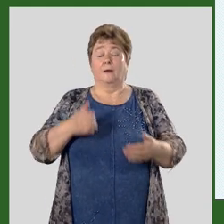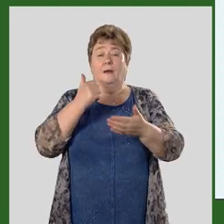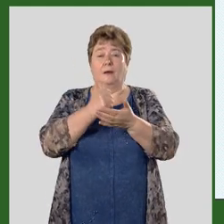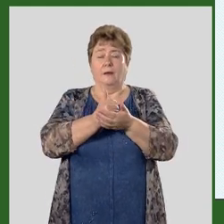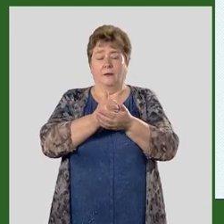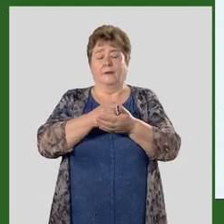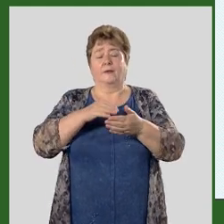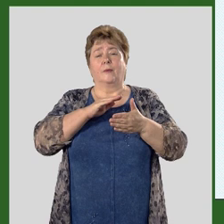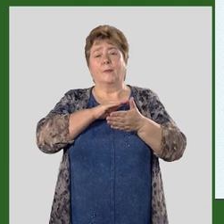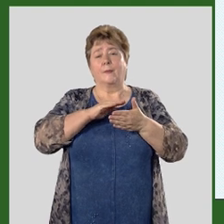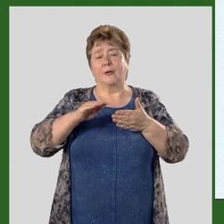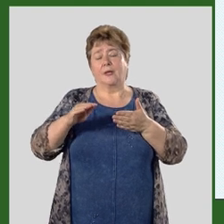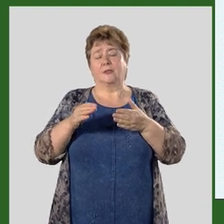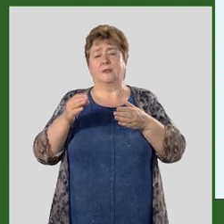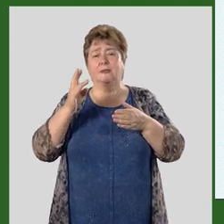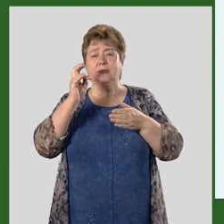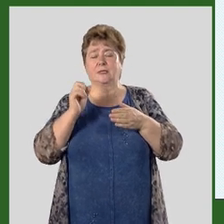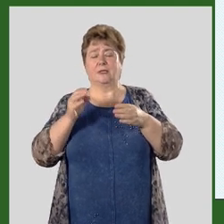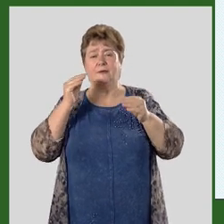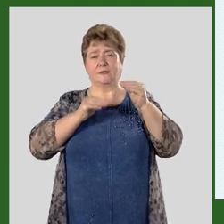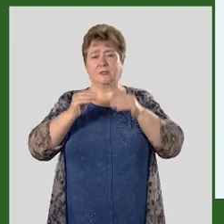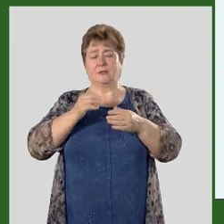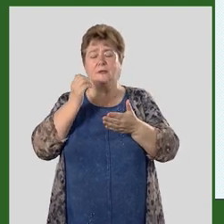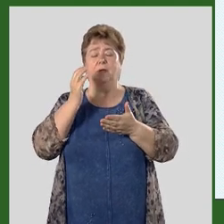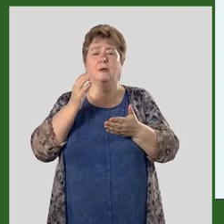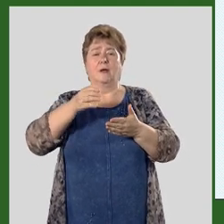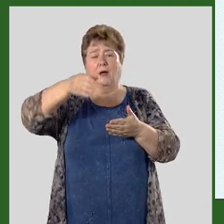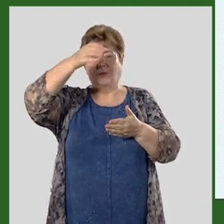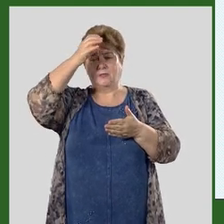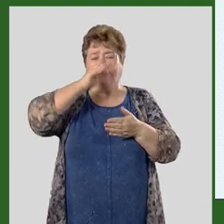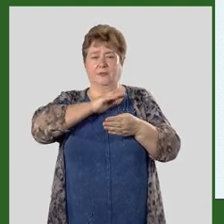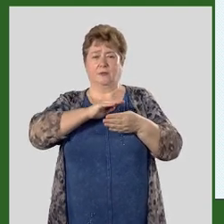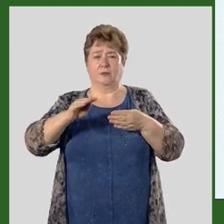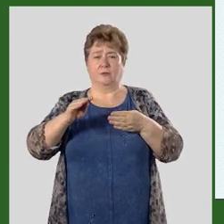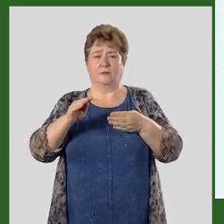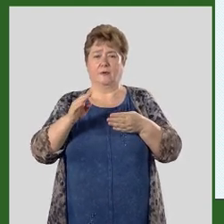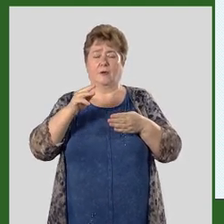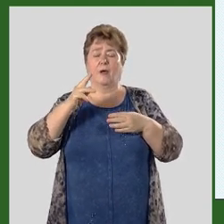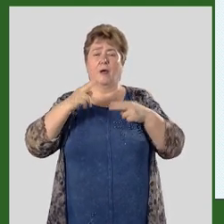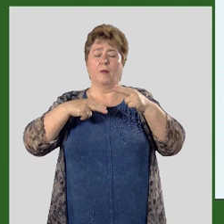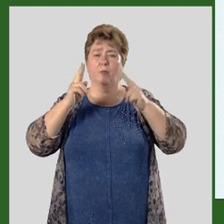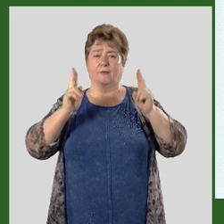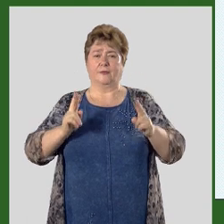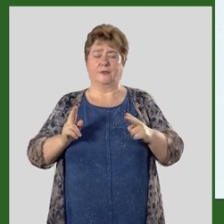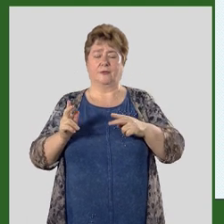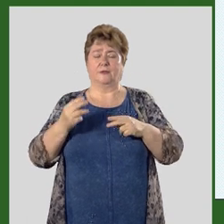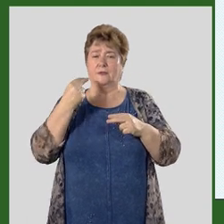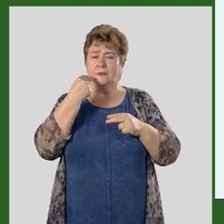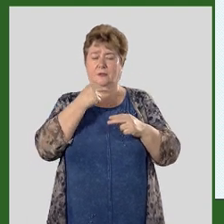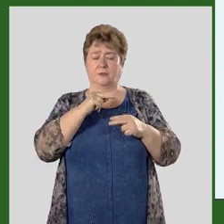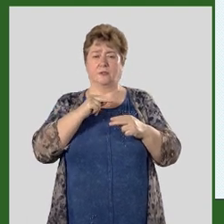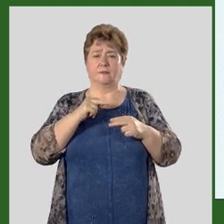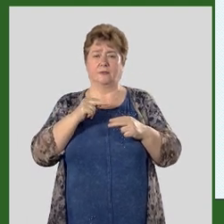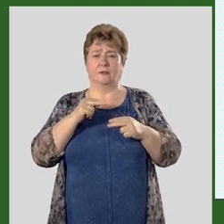Основными показателями социального состава являются образовательный уровень, профессиональная